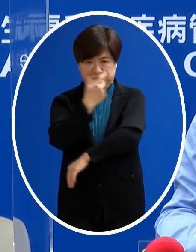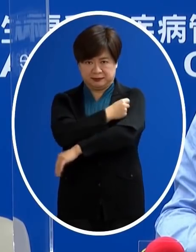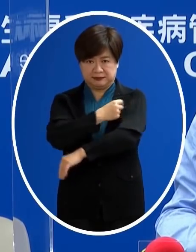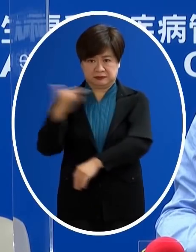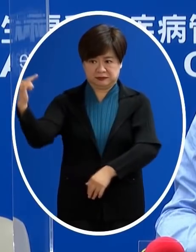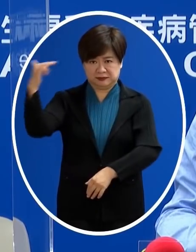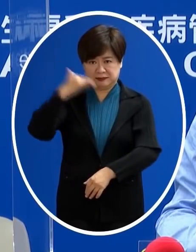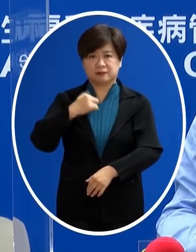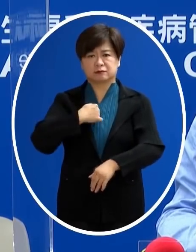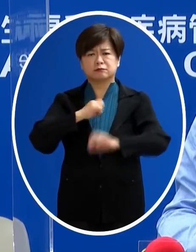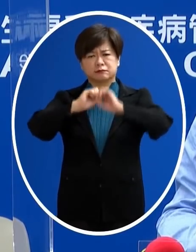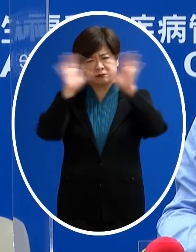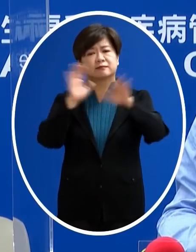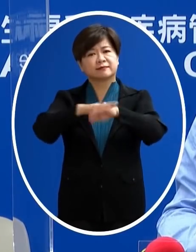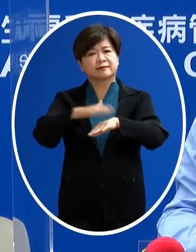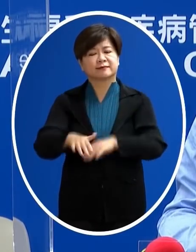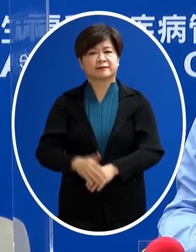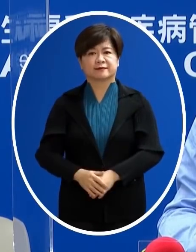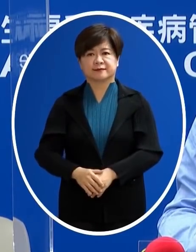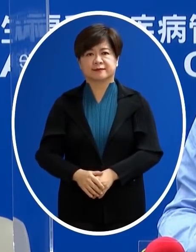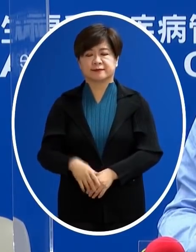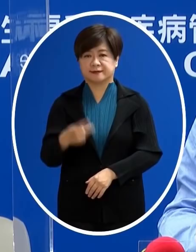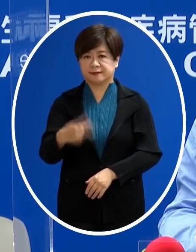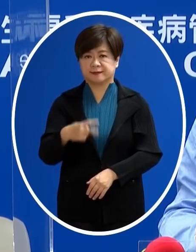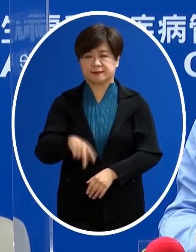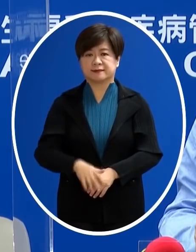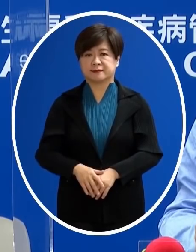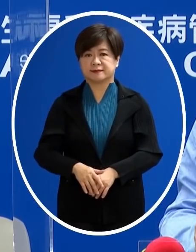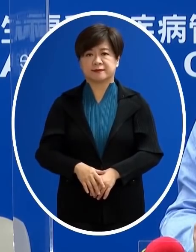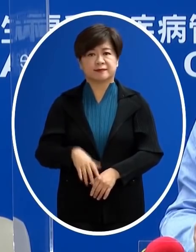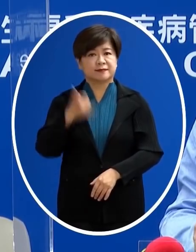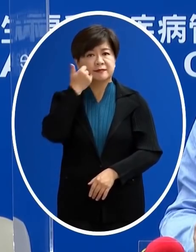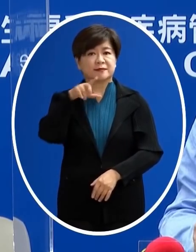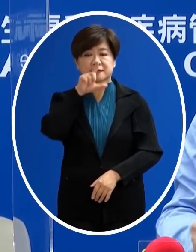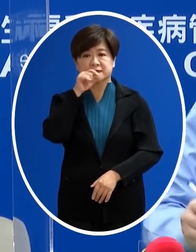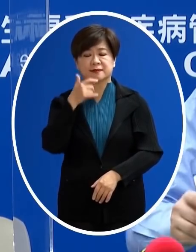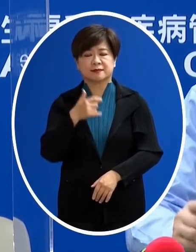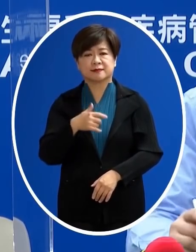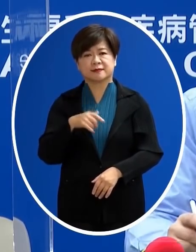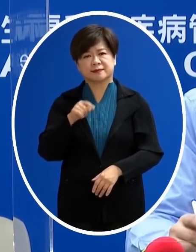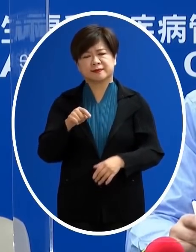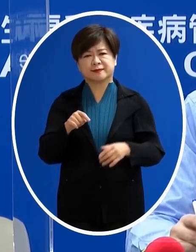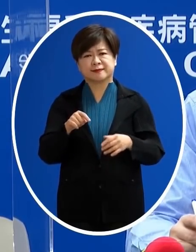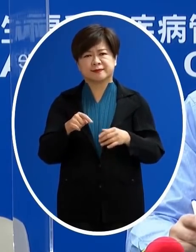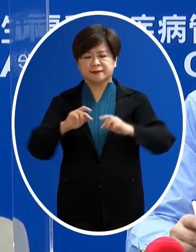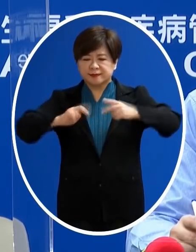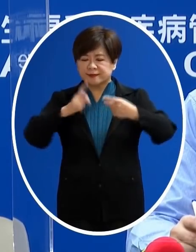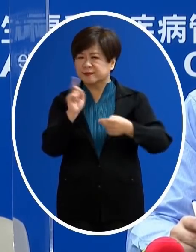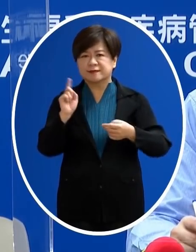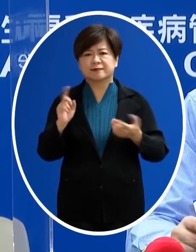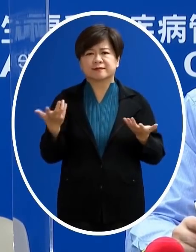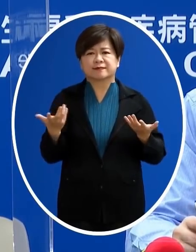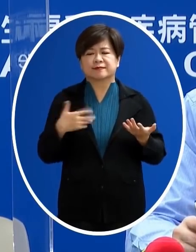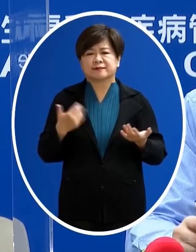们待会跟大家来报告。然后第二个，在鸿海这边哈，我倒没有收到要做什么样更改。好，那我